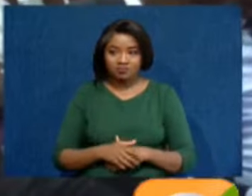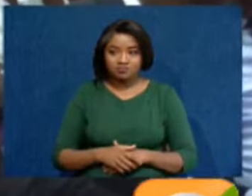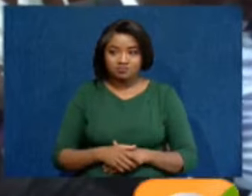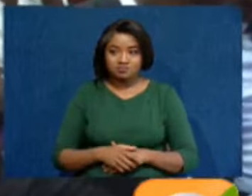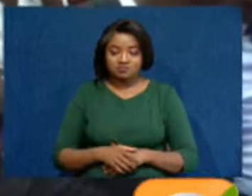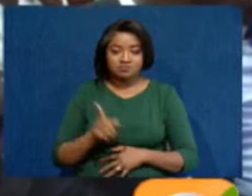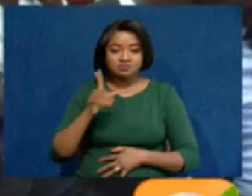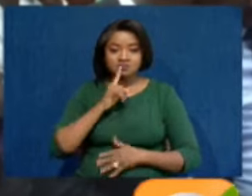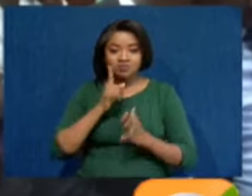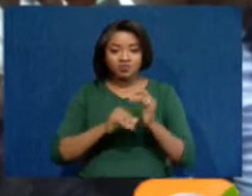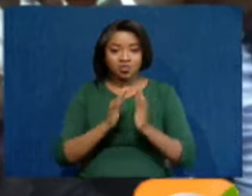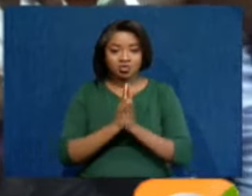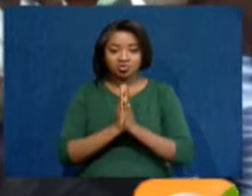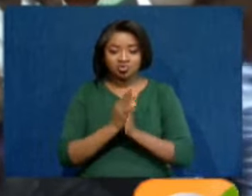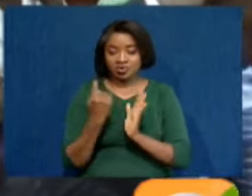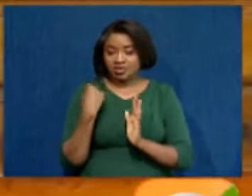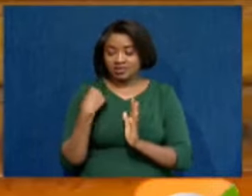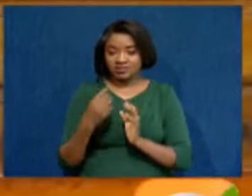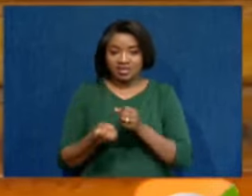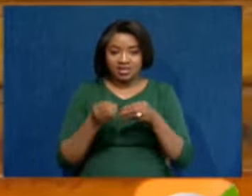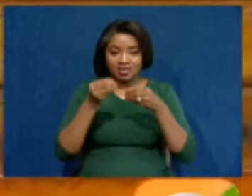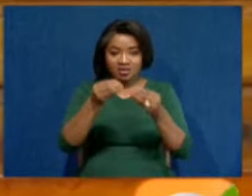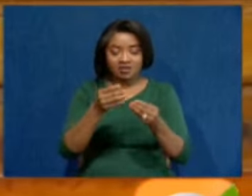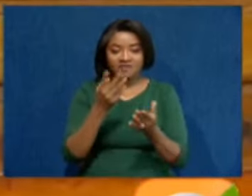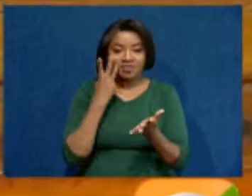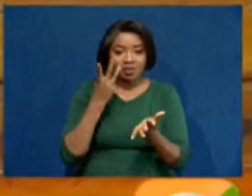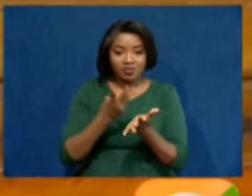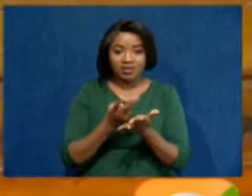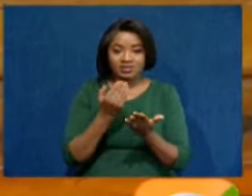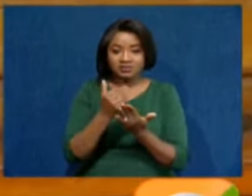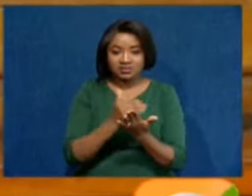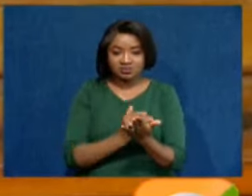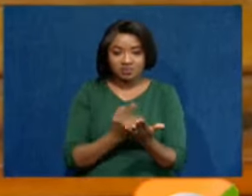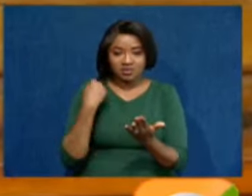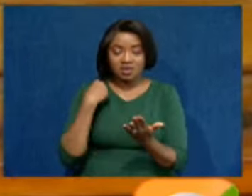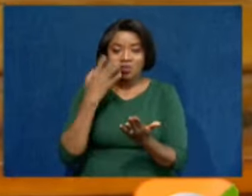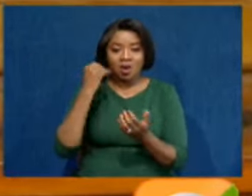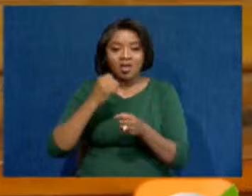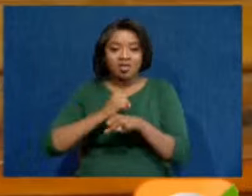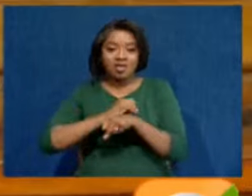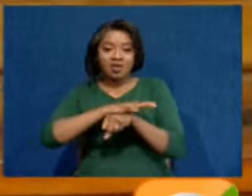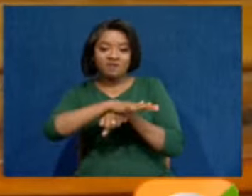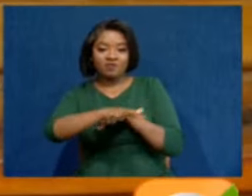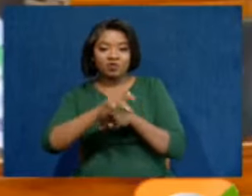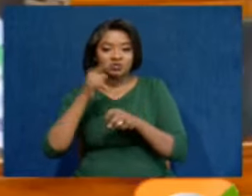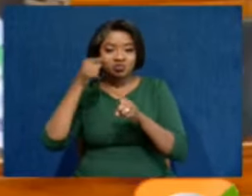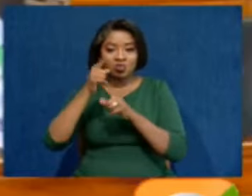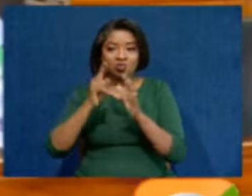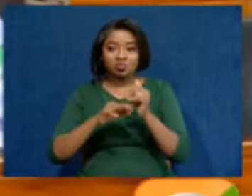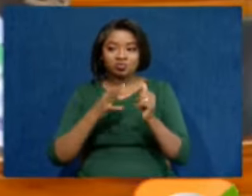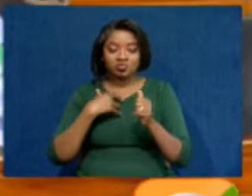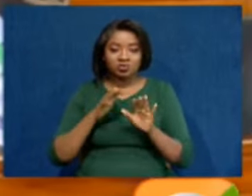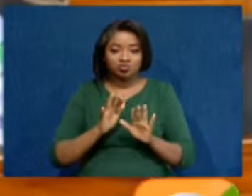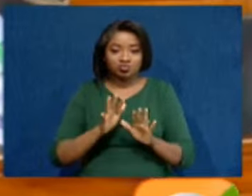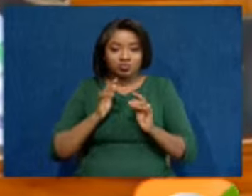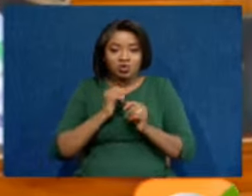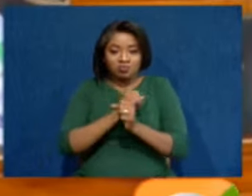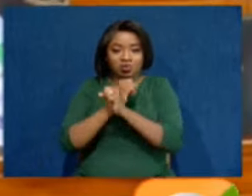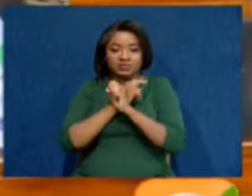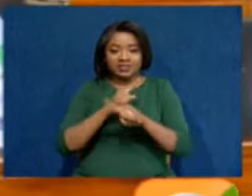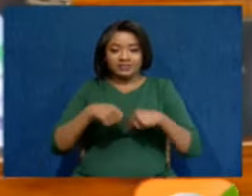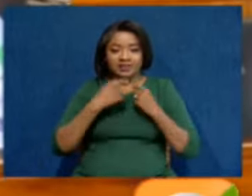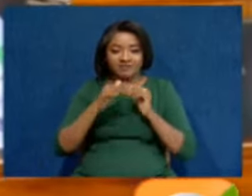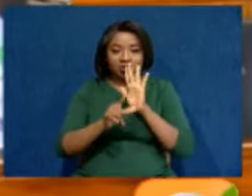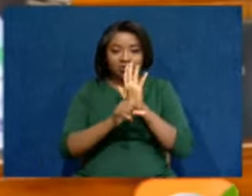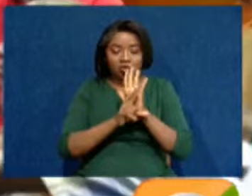Anadai taarifa aliyoandikisha na ushahidi aliyotoa hapo jana ilichochewa na ushawishi ili kumwezesha kuepukana na mkono wa sheria, na